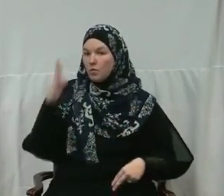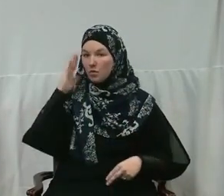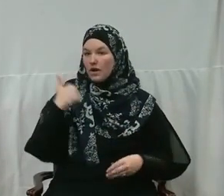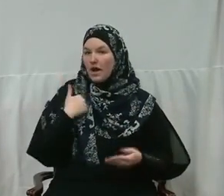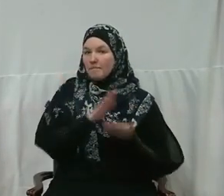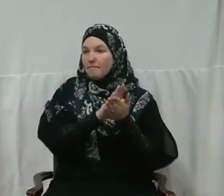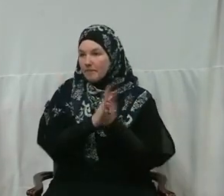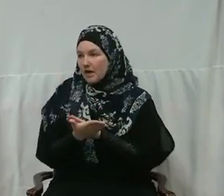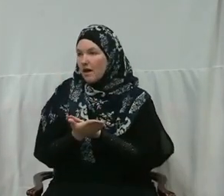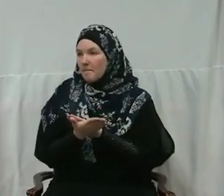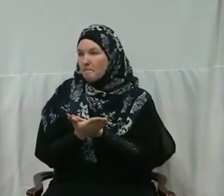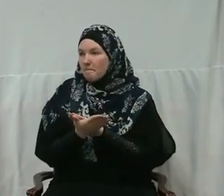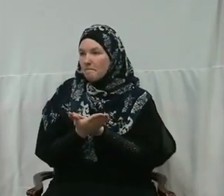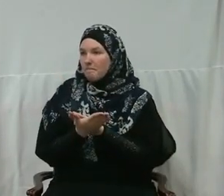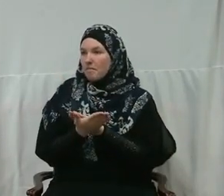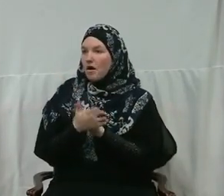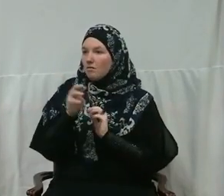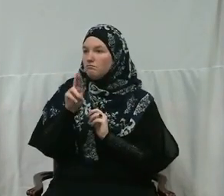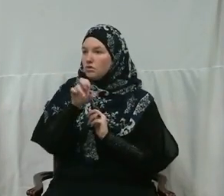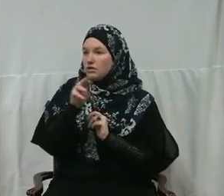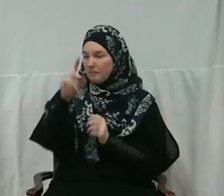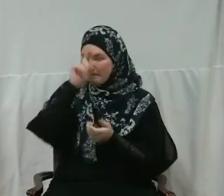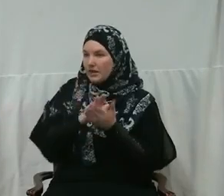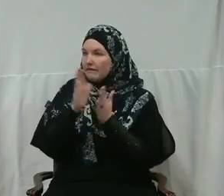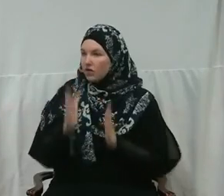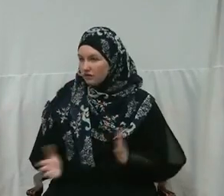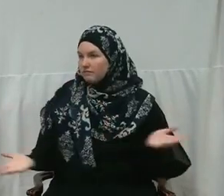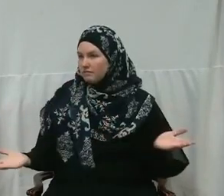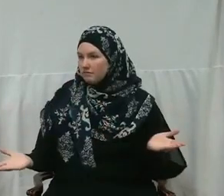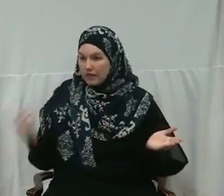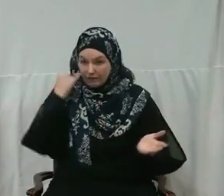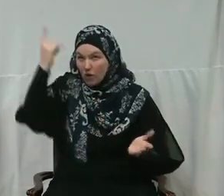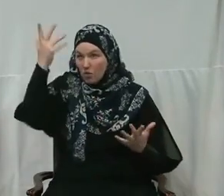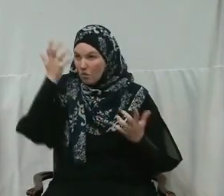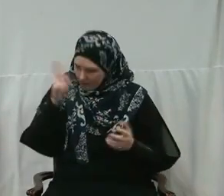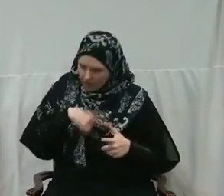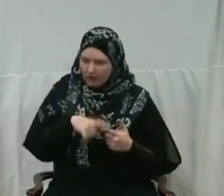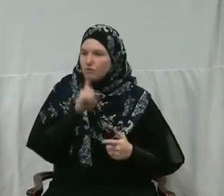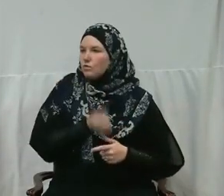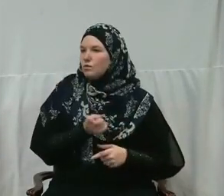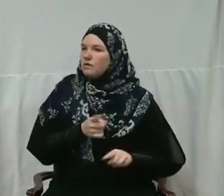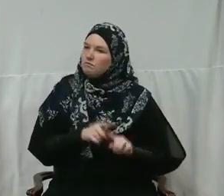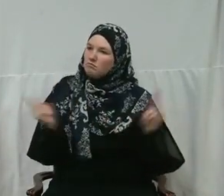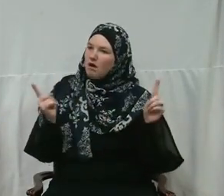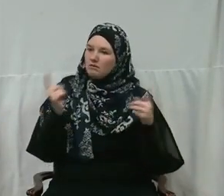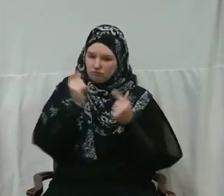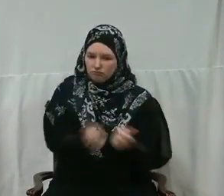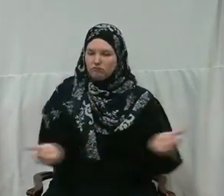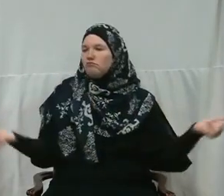a believer. And then he raises a rhetorical question, questioning the Prophet صلى الله عليه